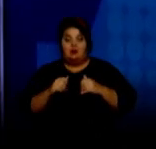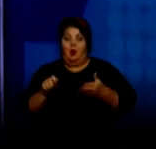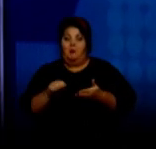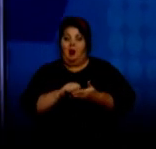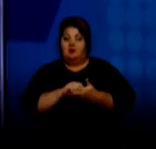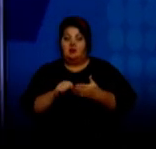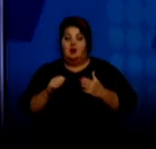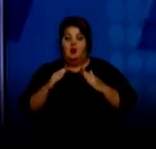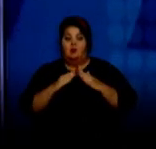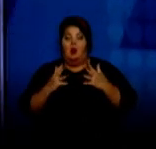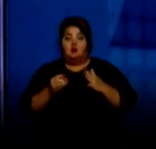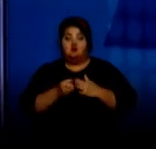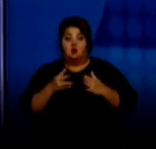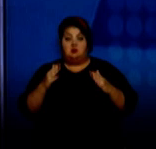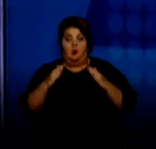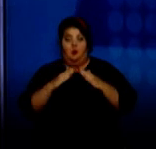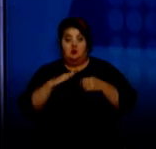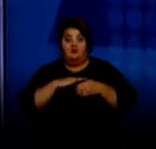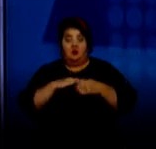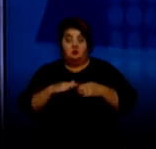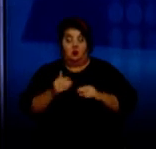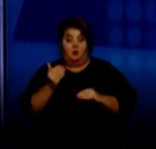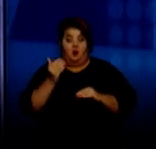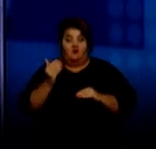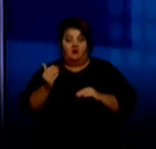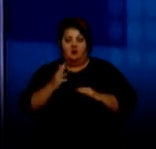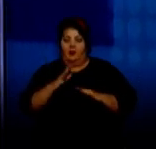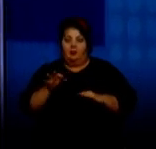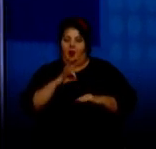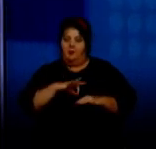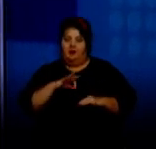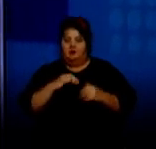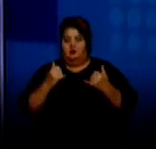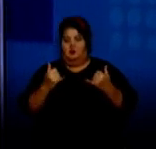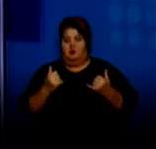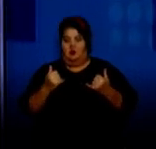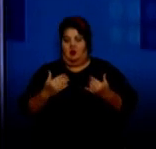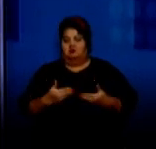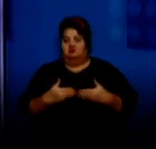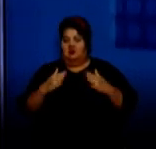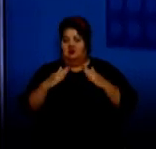якщо оцінювати будівлю в цілому, то вона в непридатному для використання стані.